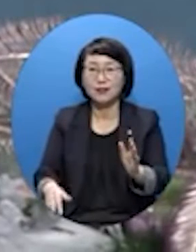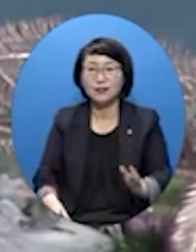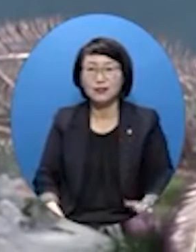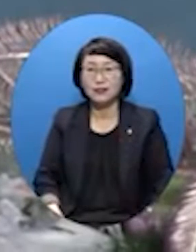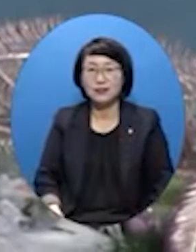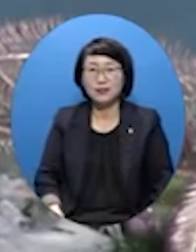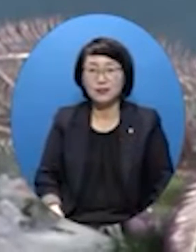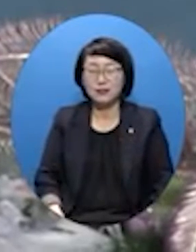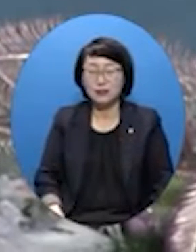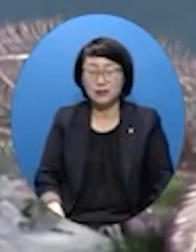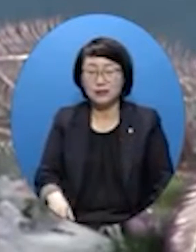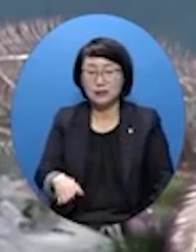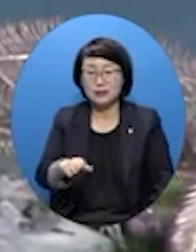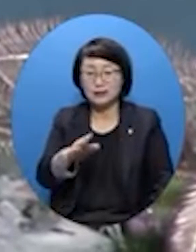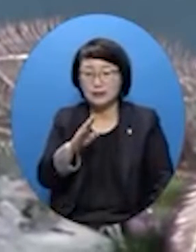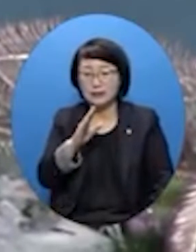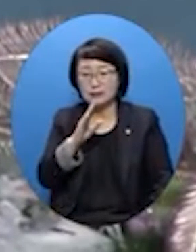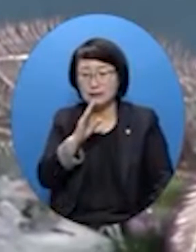소수